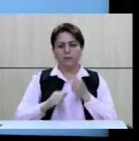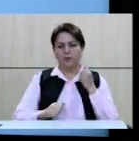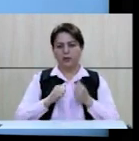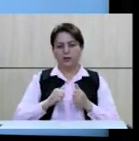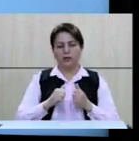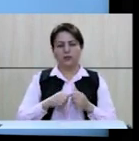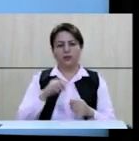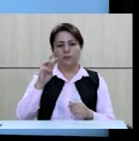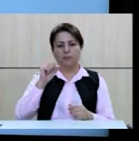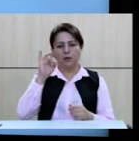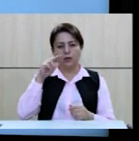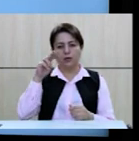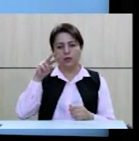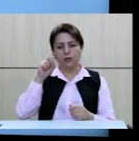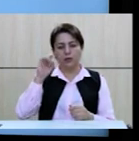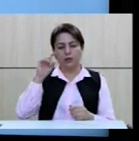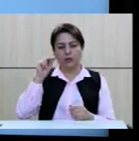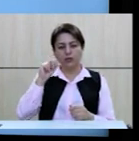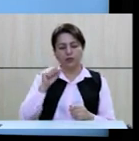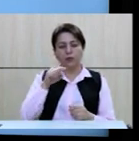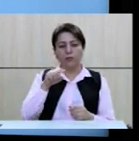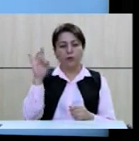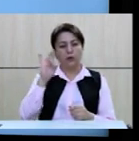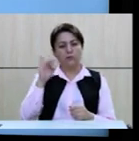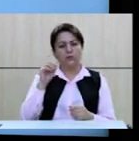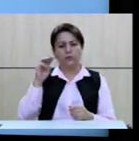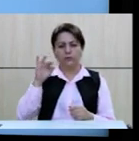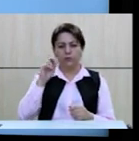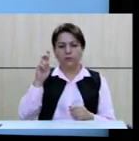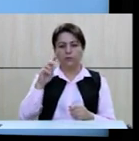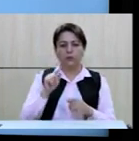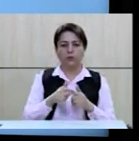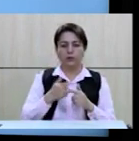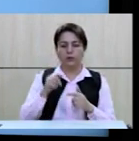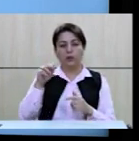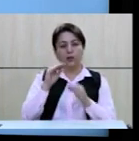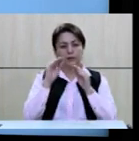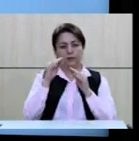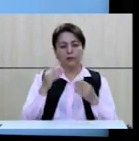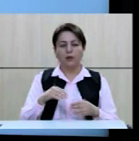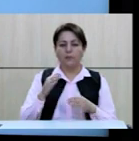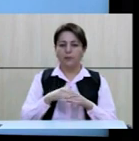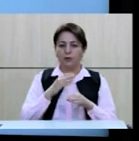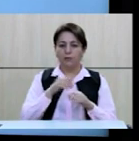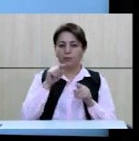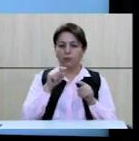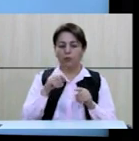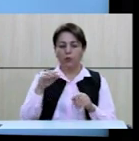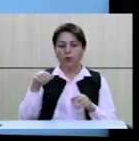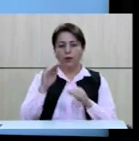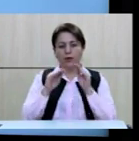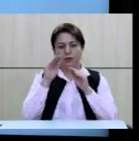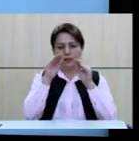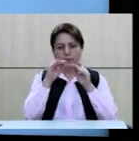deb o'ylaysiz? Bu ravish tubmi yoki yasamami? Barakalla, bu yasama.